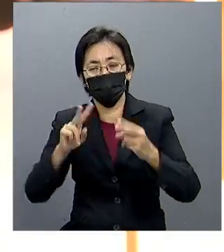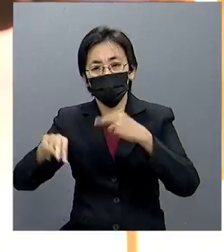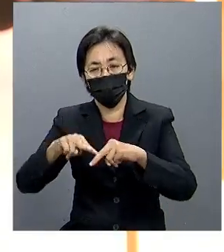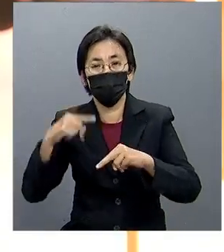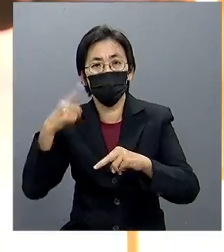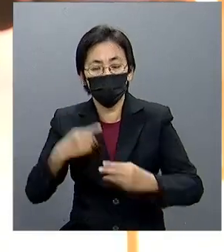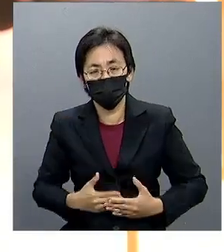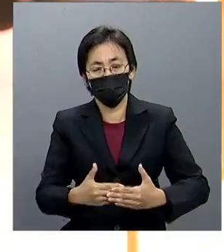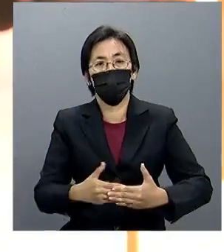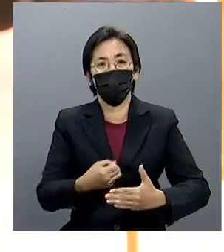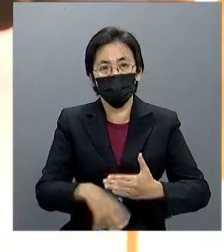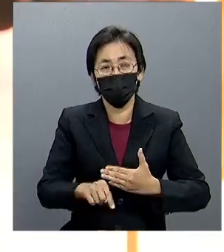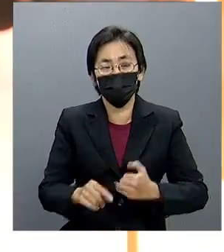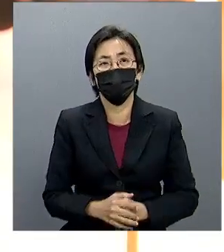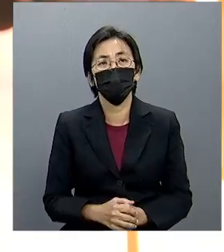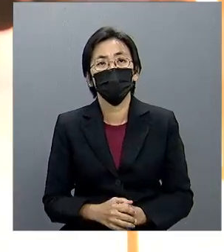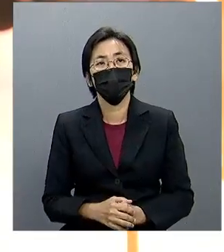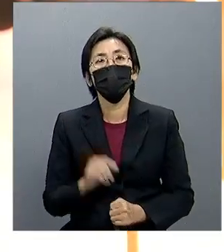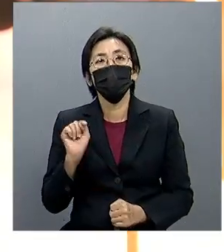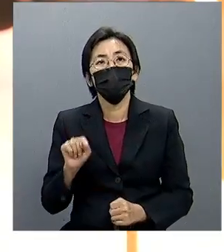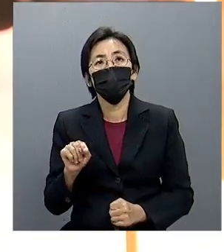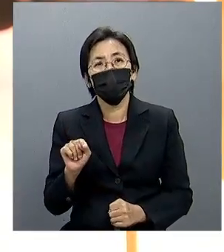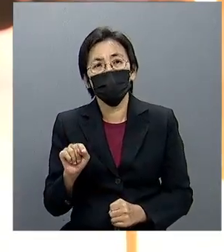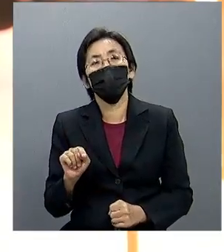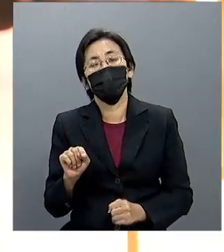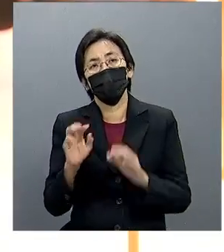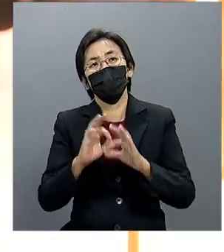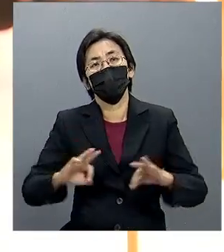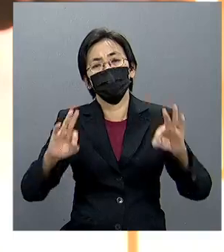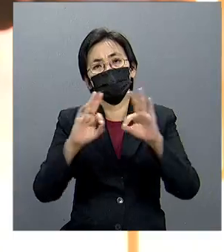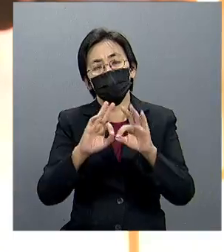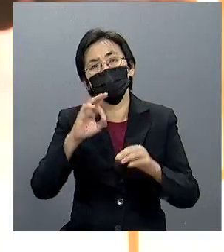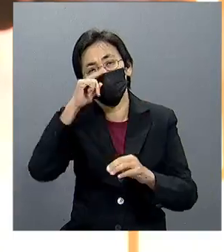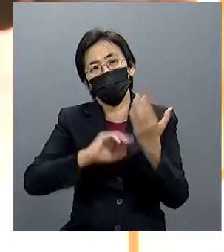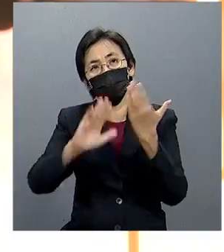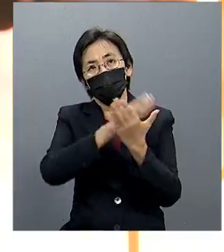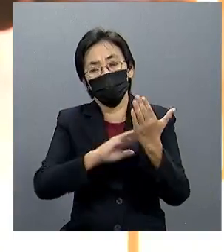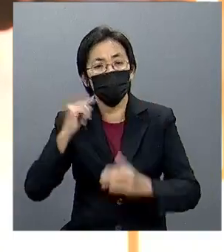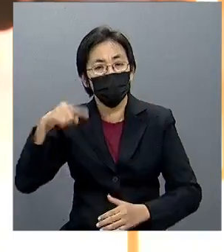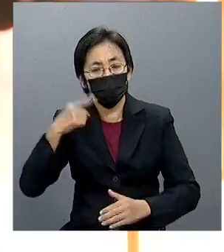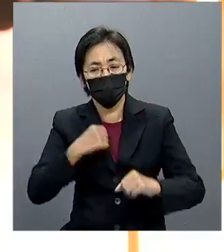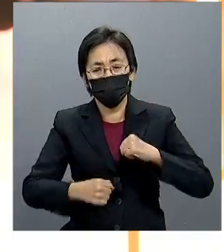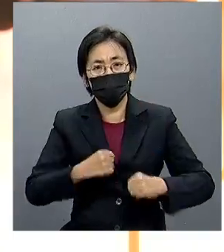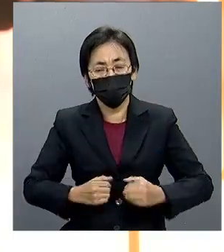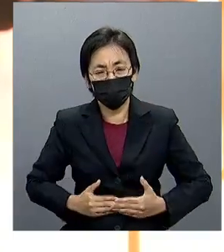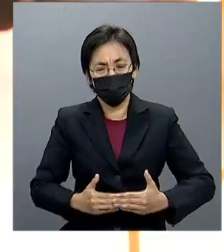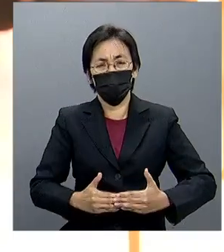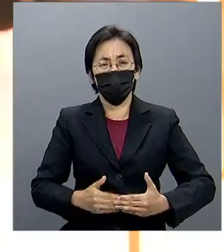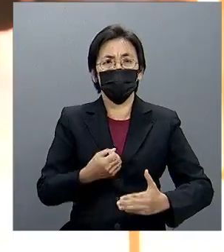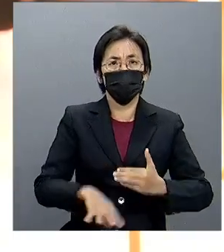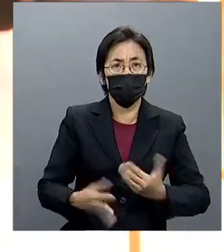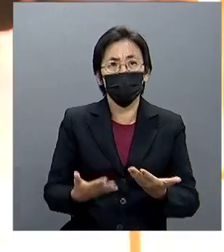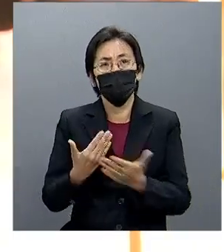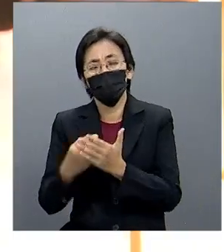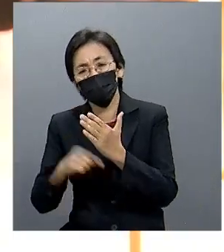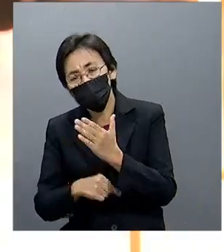าเป็นอีกหนึ่งใน national agenda นะฮะเป็นวาระแห่งชาติเรื่องของคุณแม่วัยใส คู่กับเรื่องของการคอร์รัปชันหรือสถิติอาชญากรรมต่